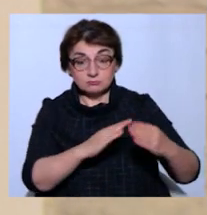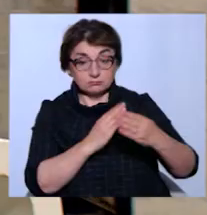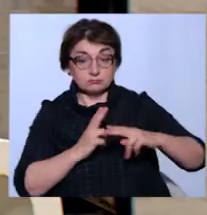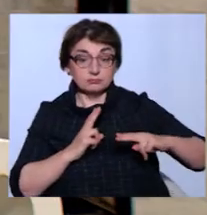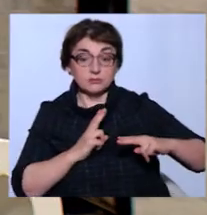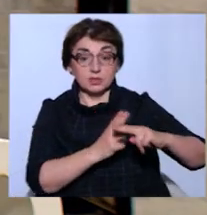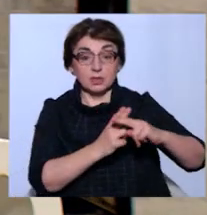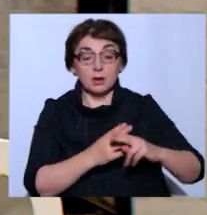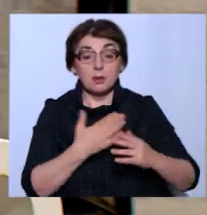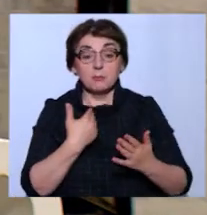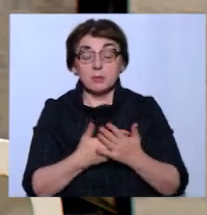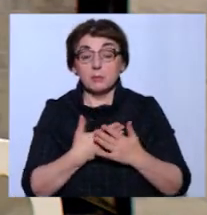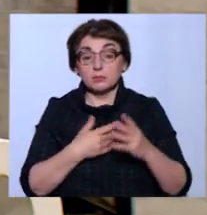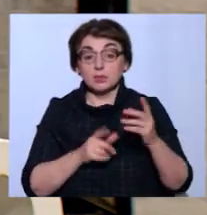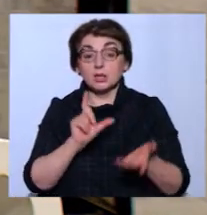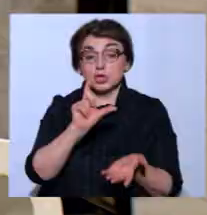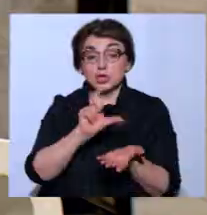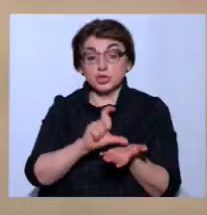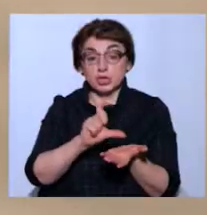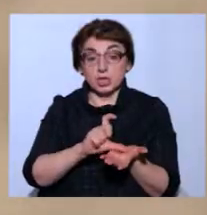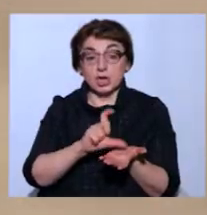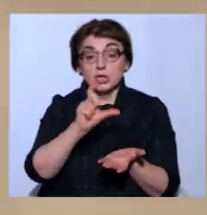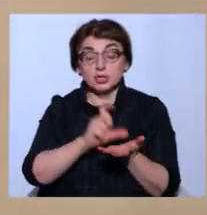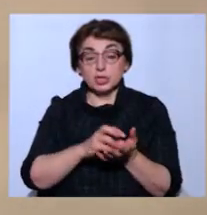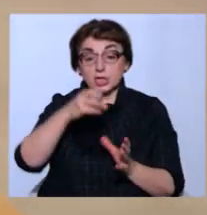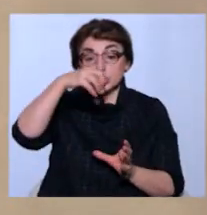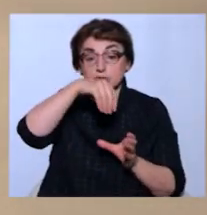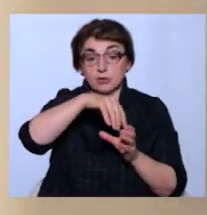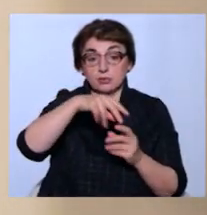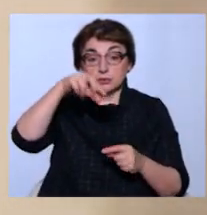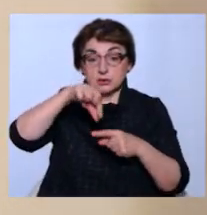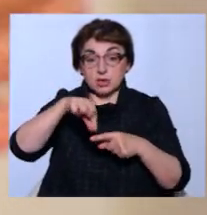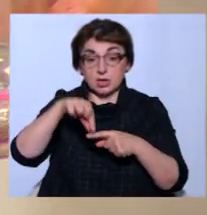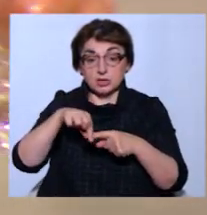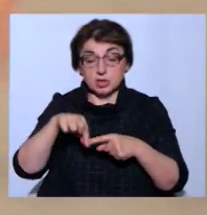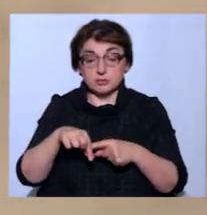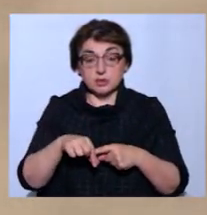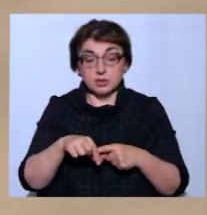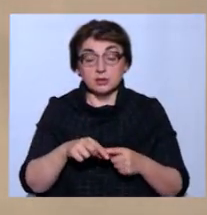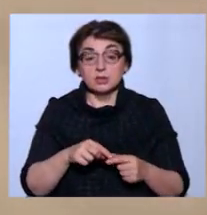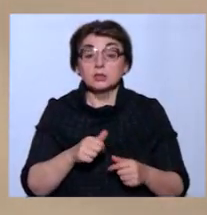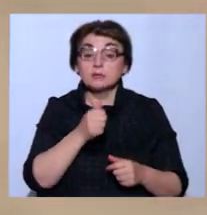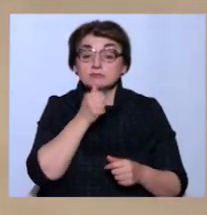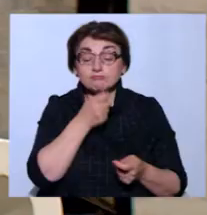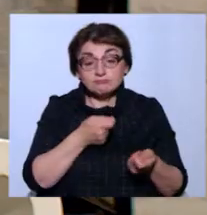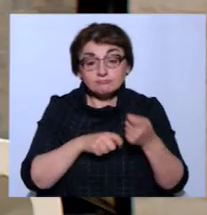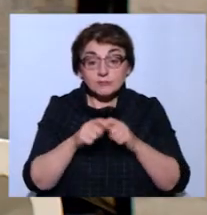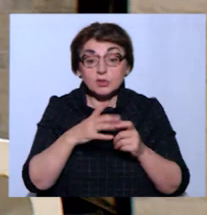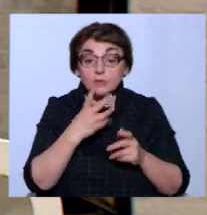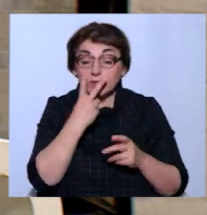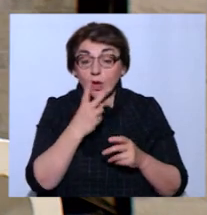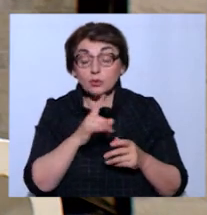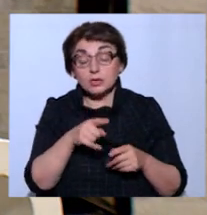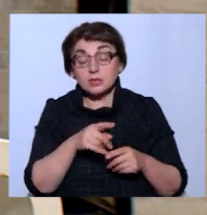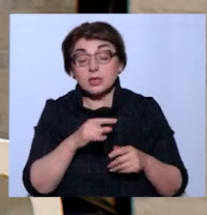მაქვს ჭიქა. ამ ჭიქაში ახლა მე მოვათავსებ რკინის სარჭებს და ჩავატარებ ცდას და ვნახავ, მიიზიდავს თუ